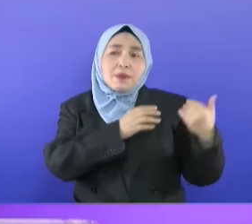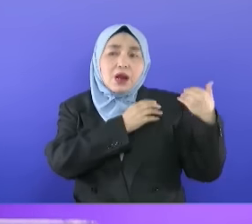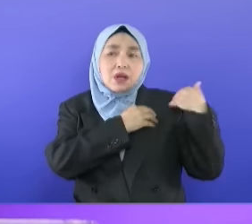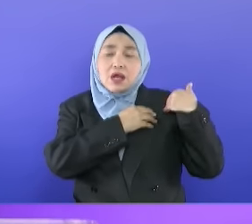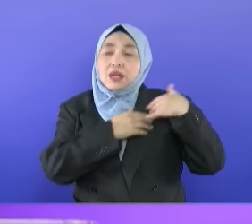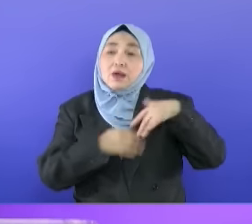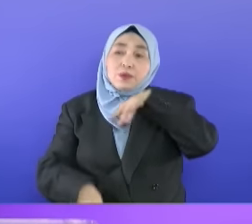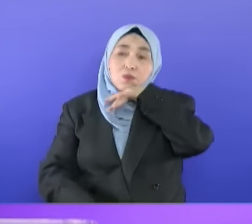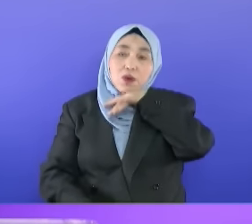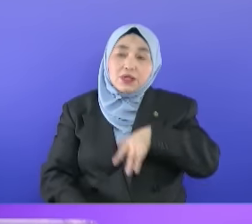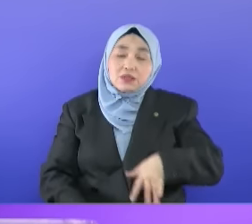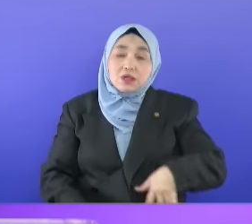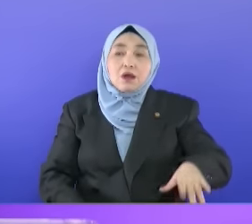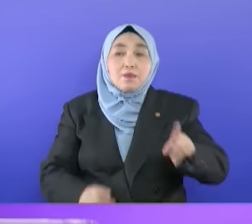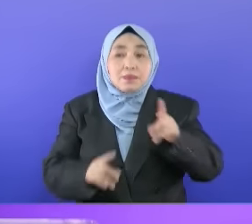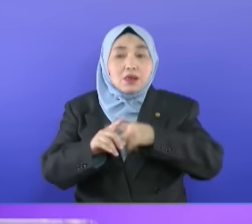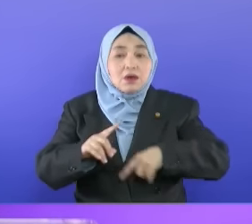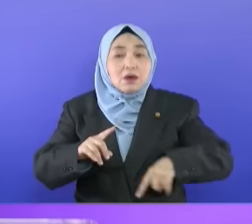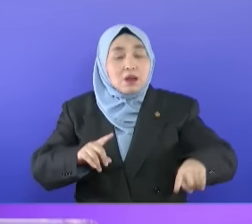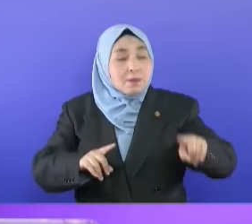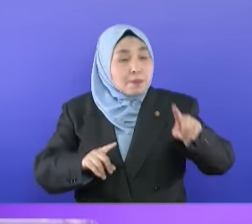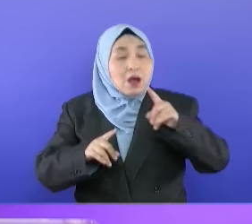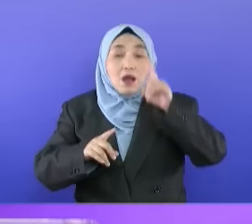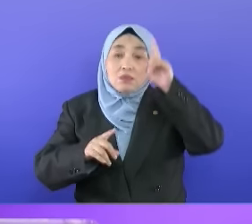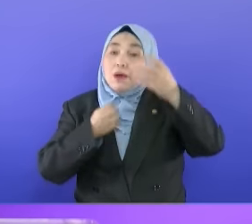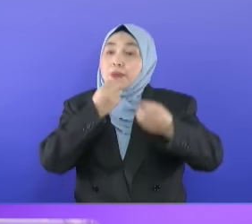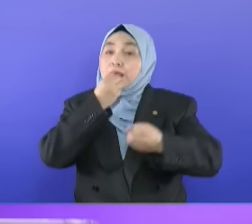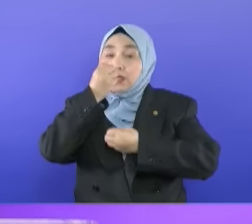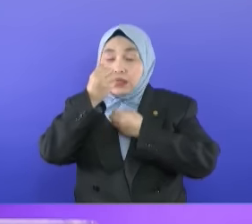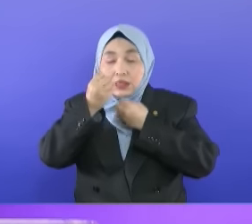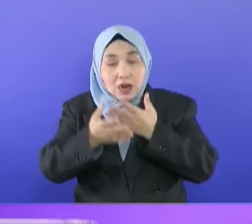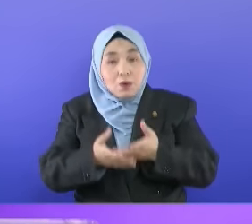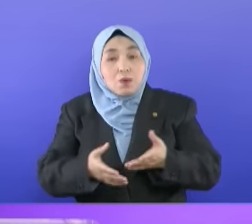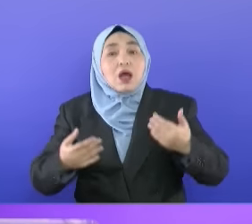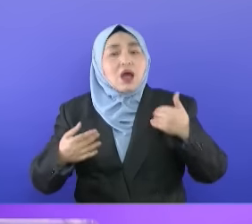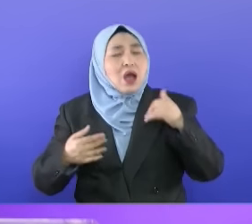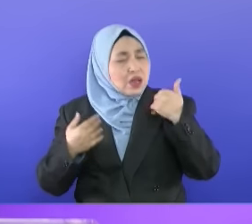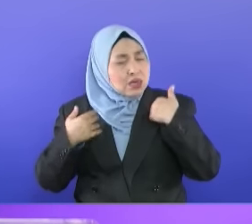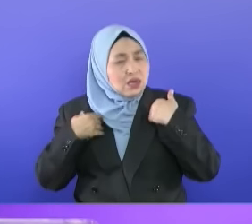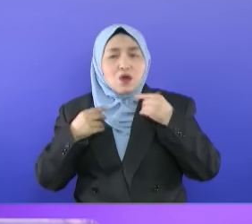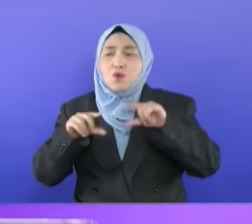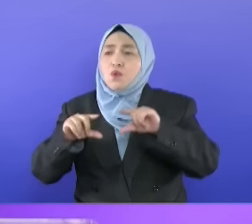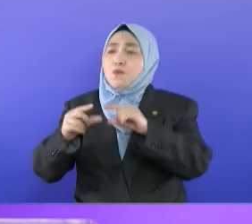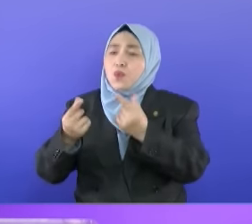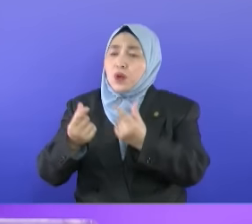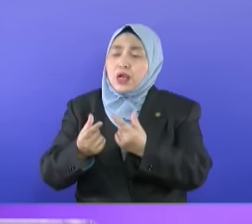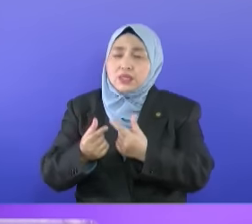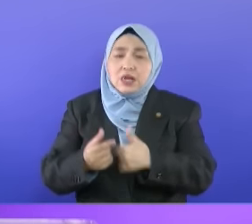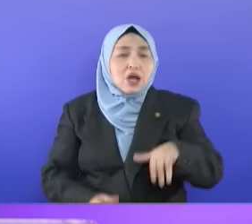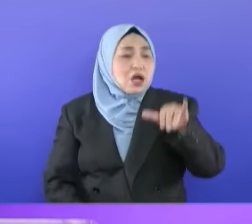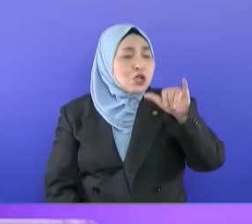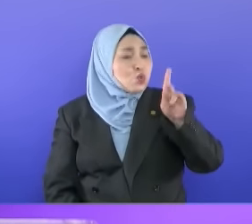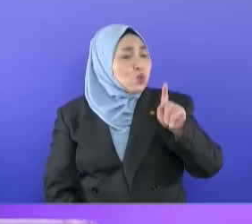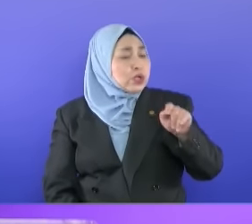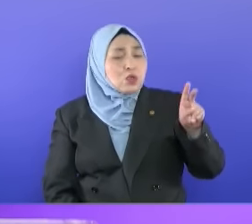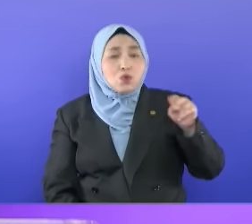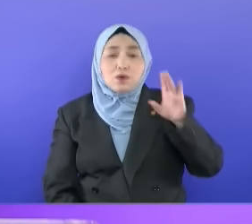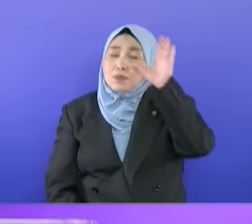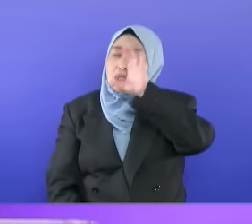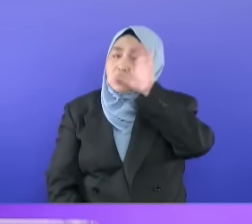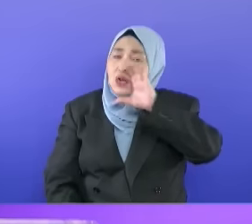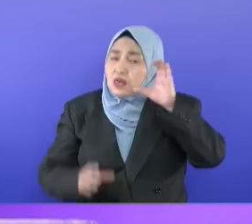ya peranan nabi bila Allah menyatakan pada ayat 118 itu bahwa ada saja kumpulan yang you Ainun yang mencari